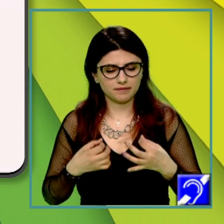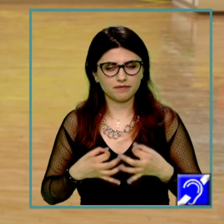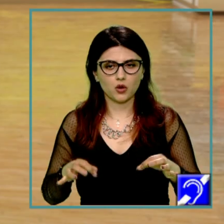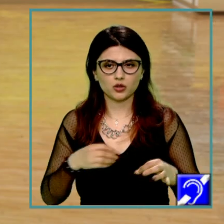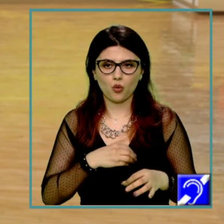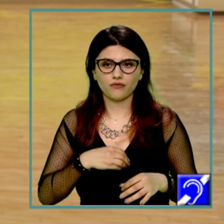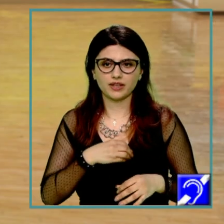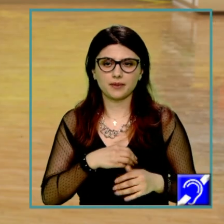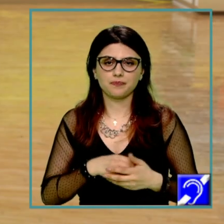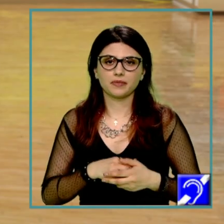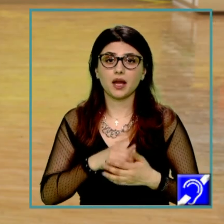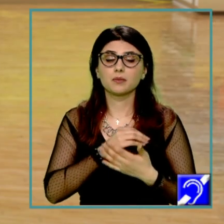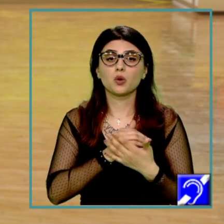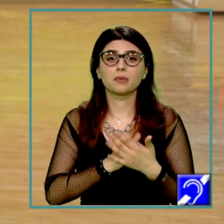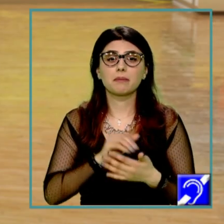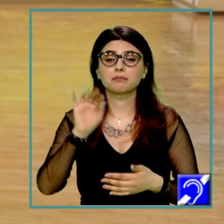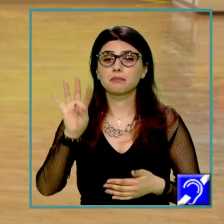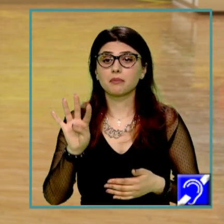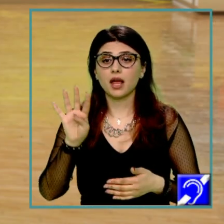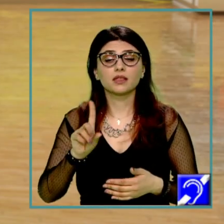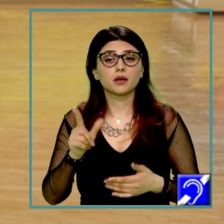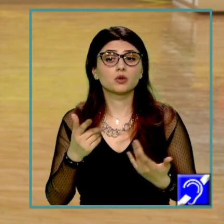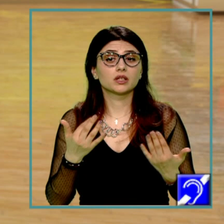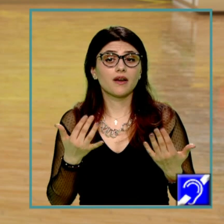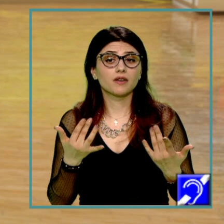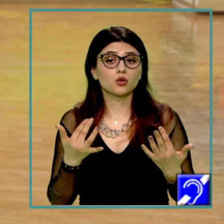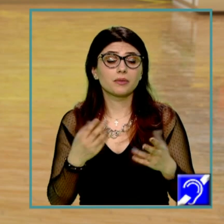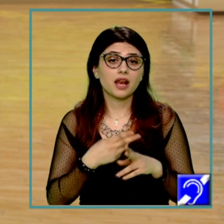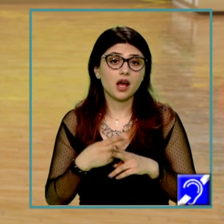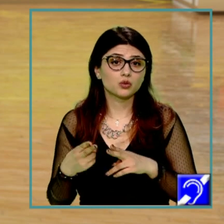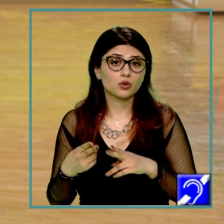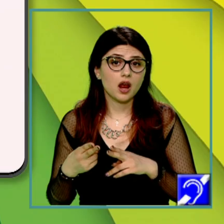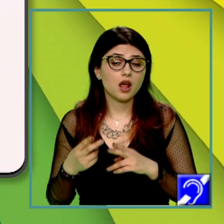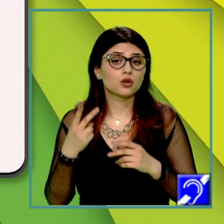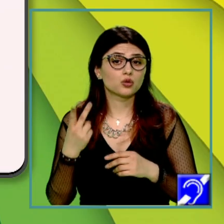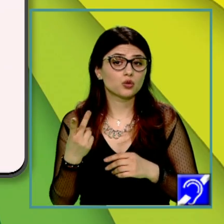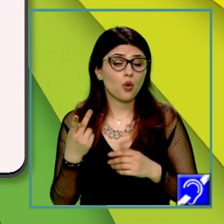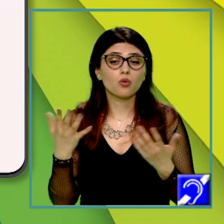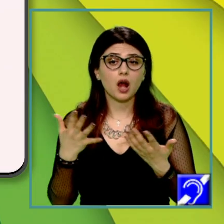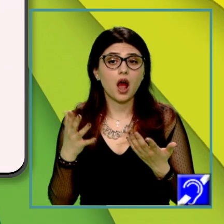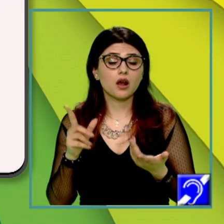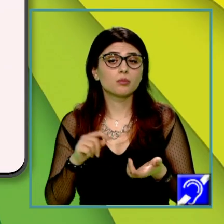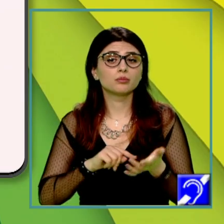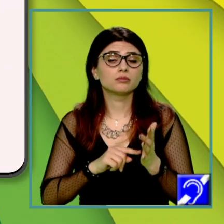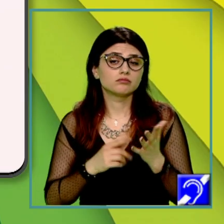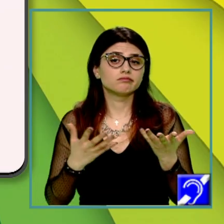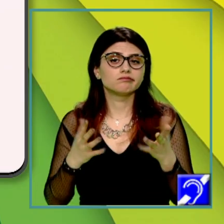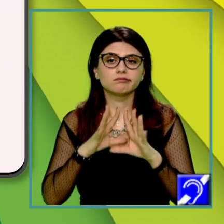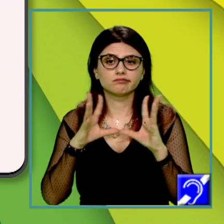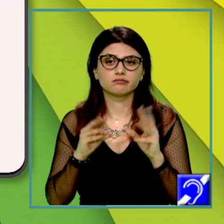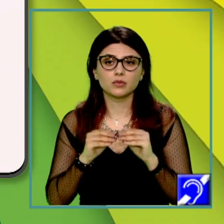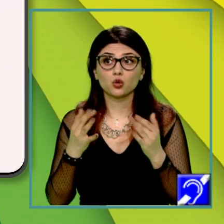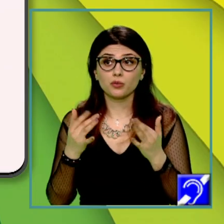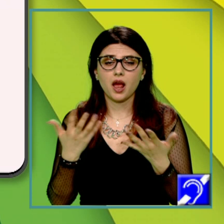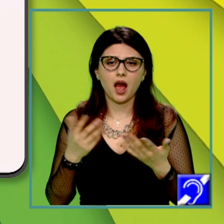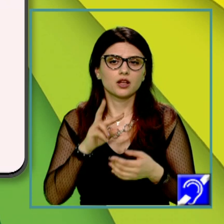va proba patru trebuie să determinăm Câte numere naturale impare de două cifre au produsul cifrelor numărului par